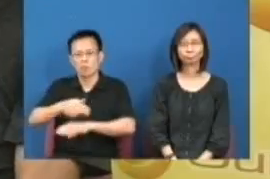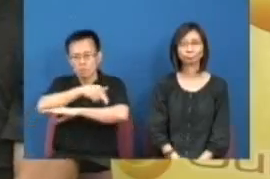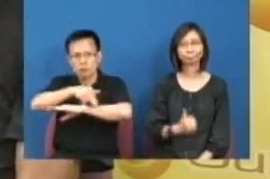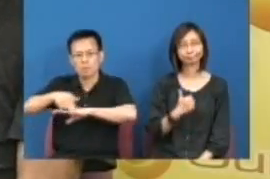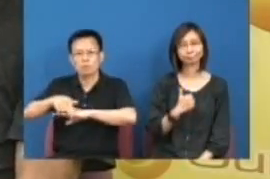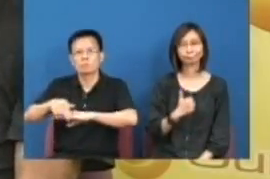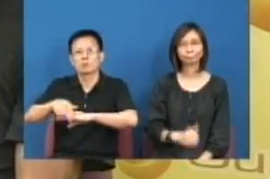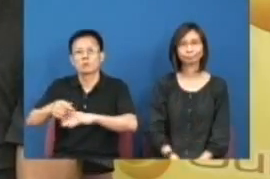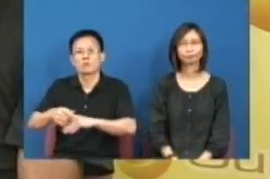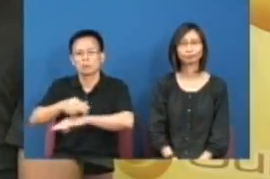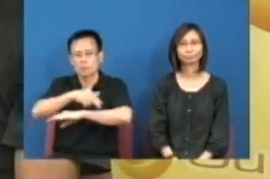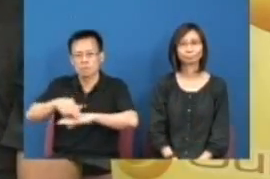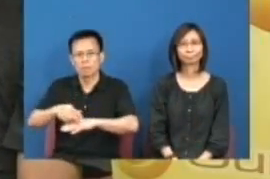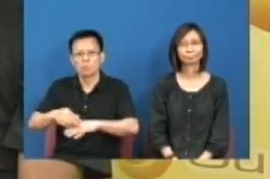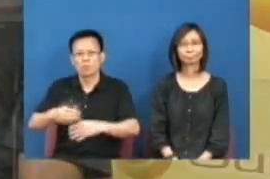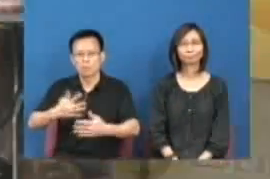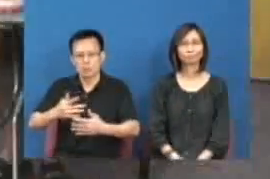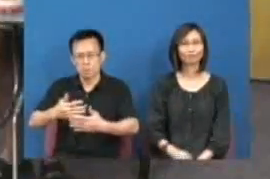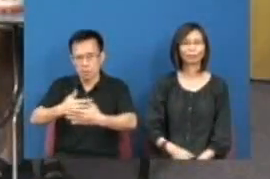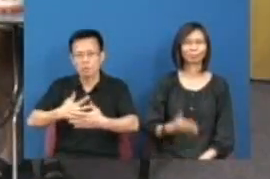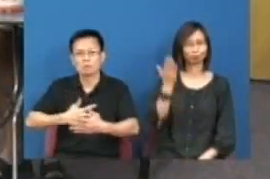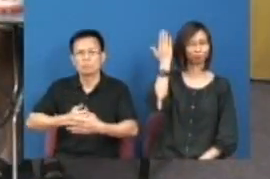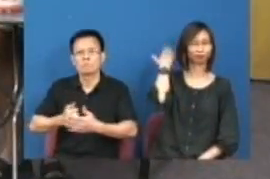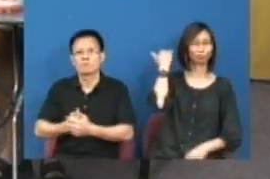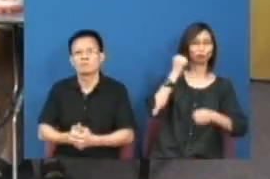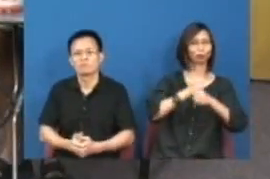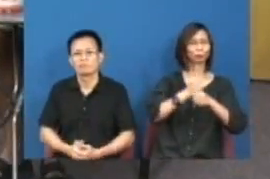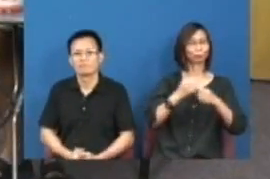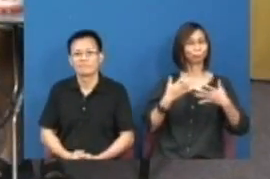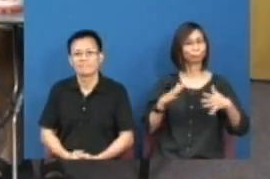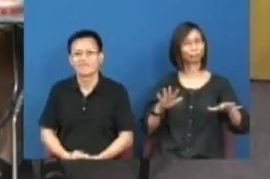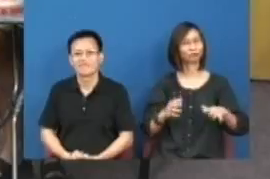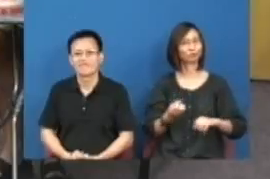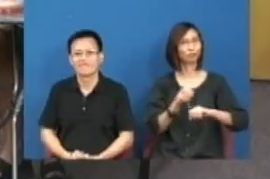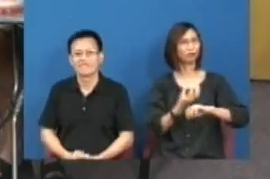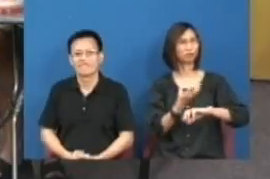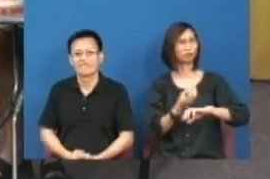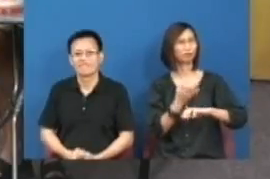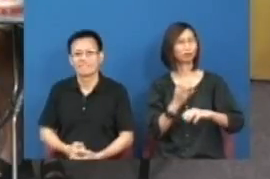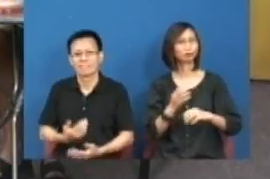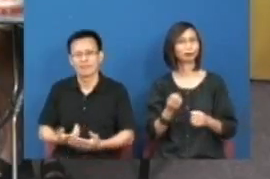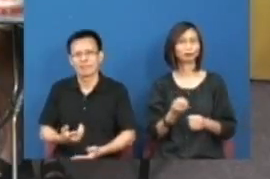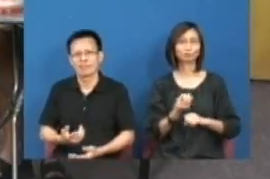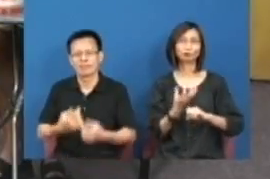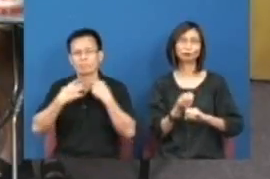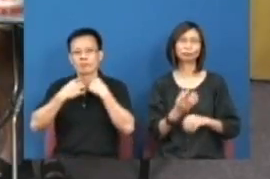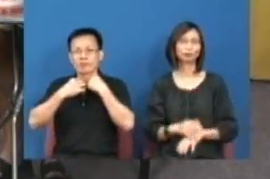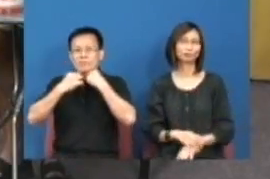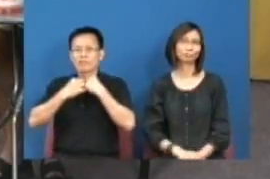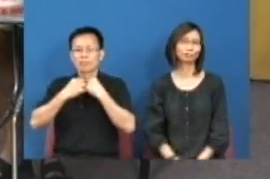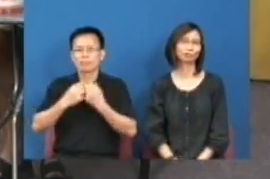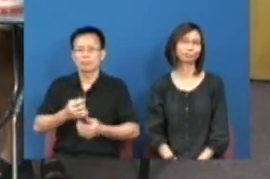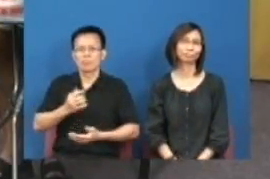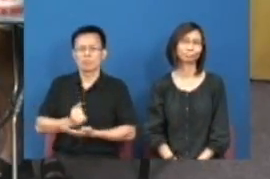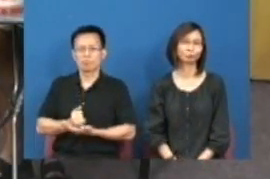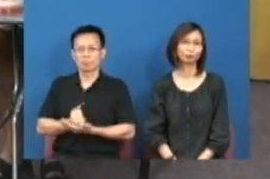夜燒賣整定嘅就擺喺度啦。 隔夜發毛燒賣仲要係 咁啊！個個敬金戒指，聽佢講啦，聽佢講啲好無謂